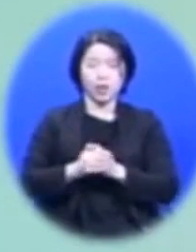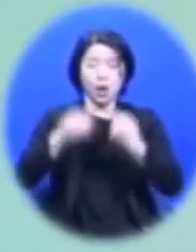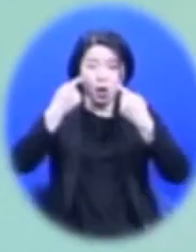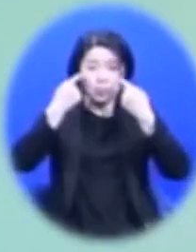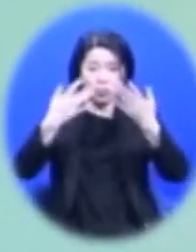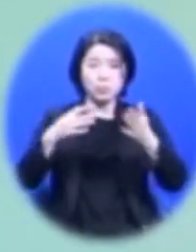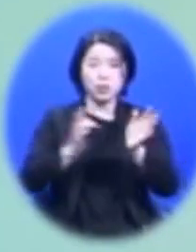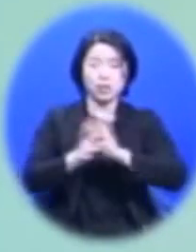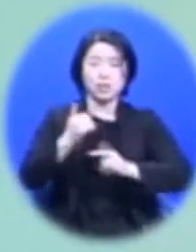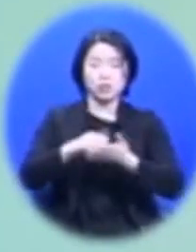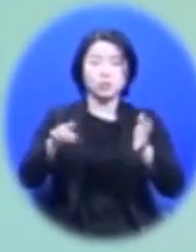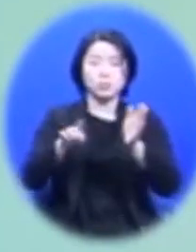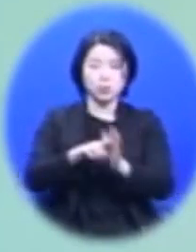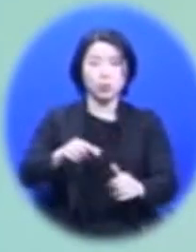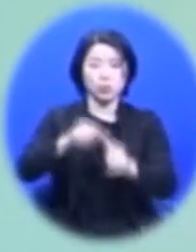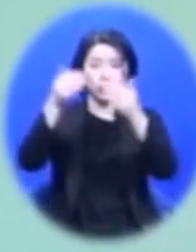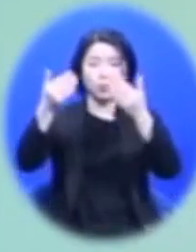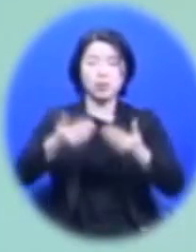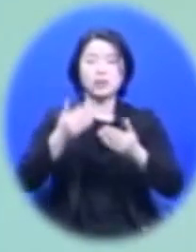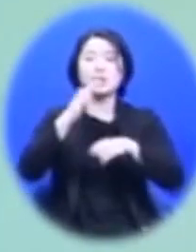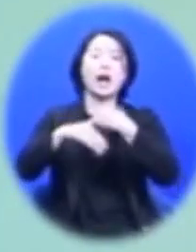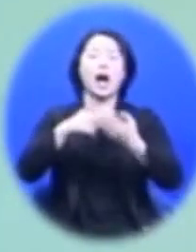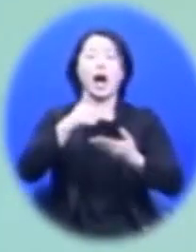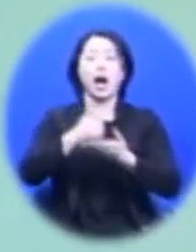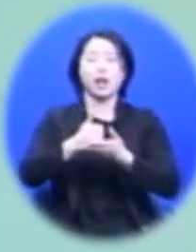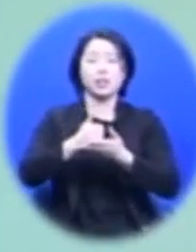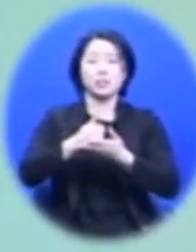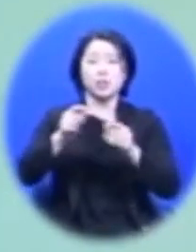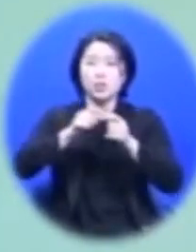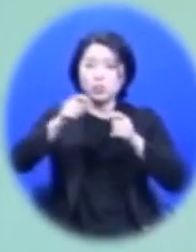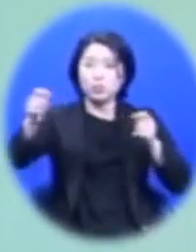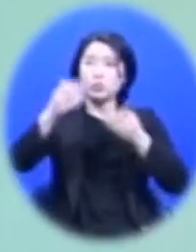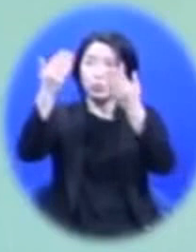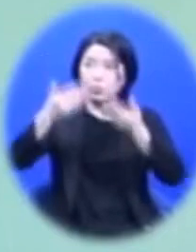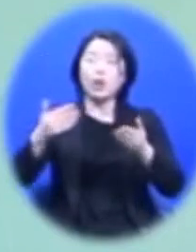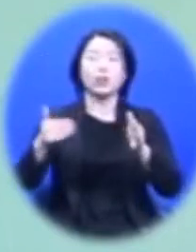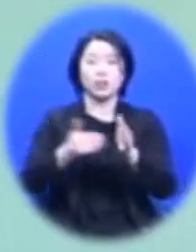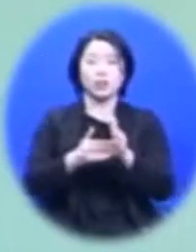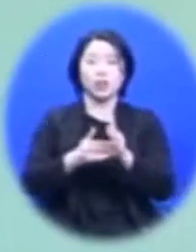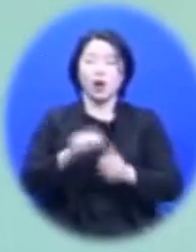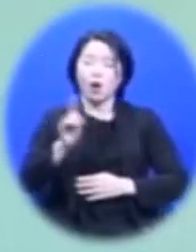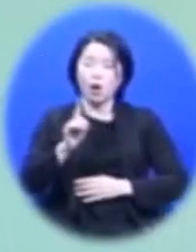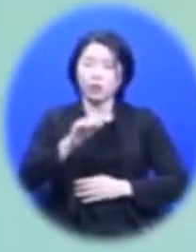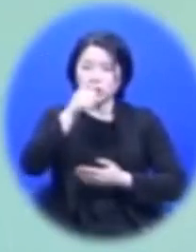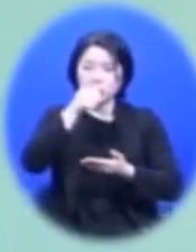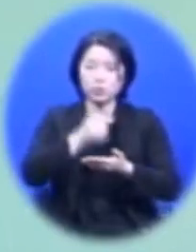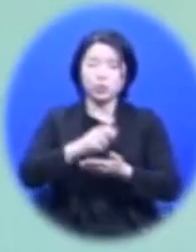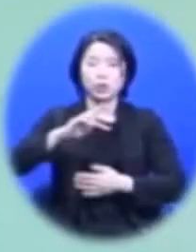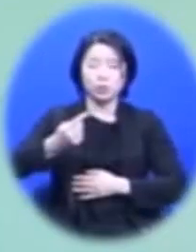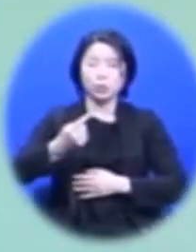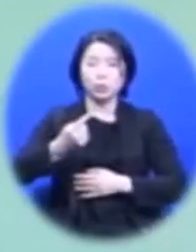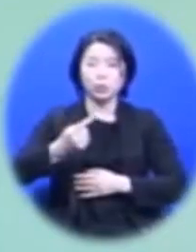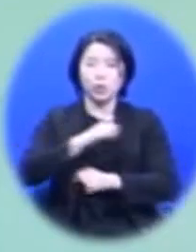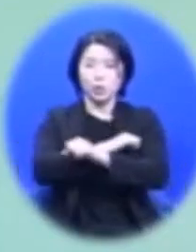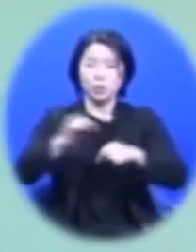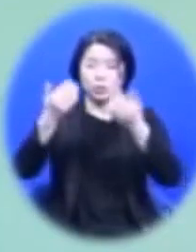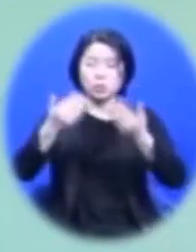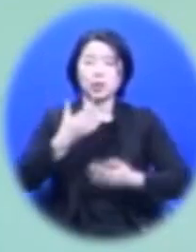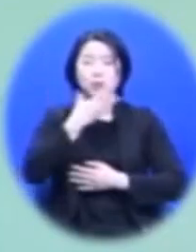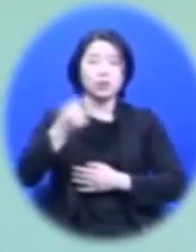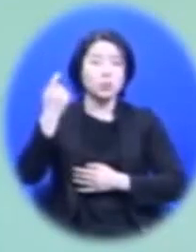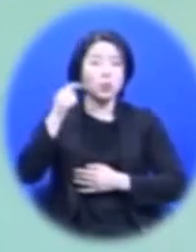분명히 예수님을 믿고 구원받을 하나님, 구원받을 주를 주셨어요. 어떤 죄도 용서받을 수 있는 복음을